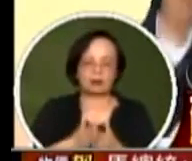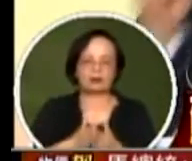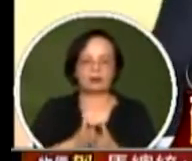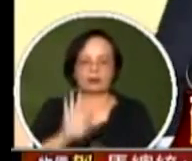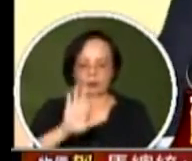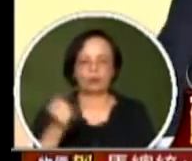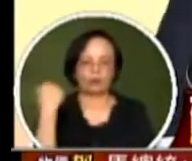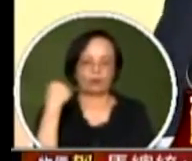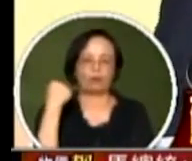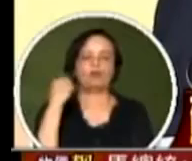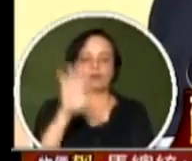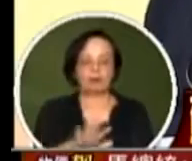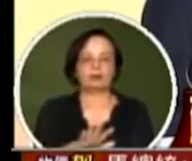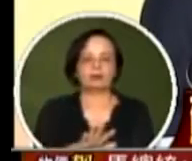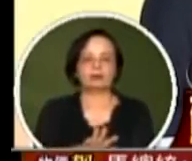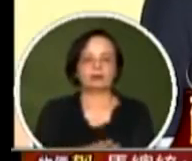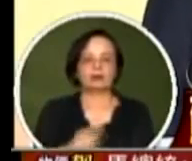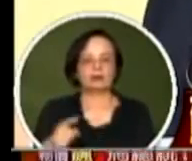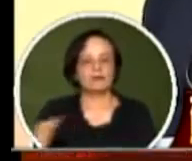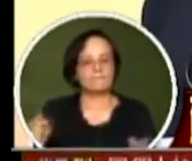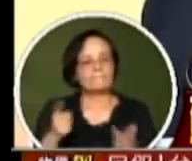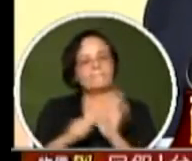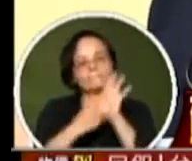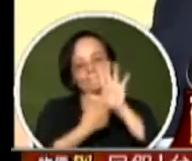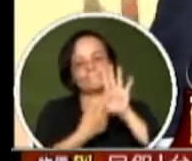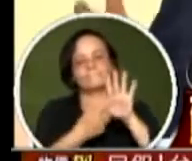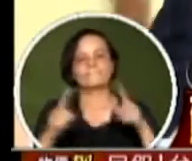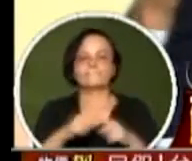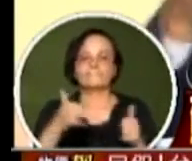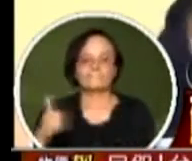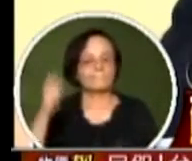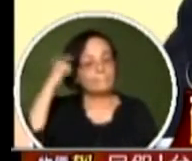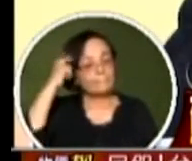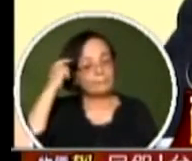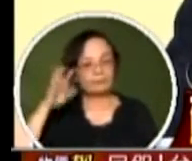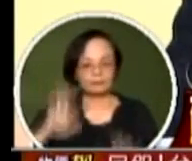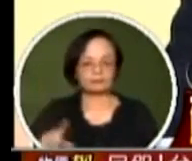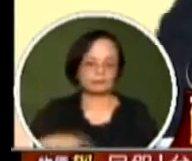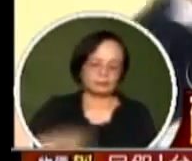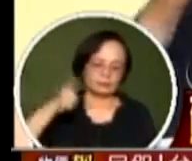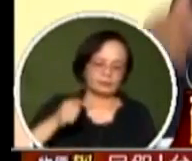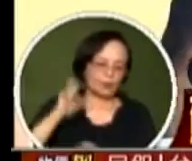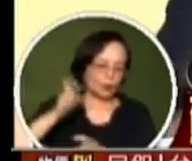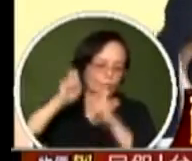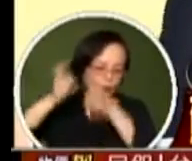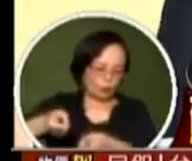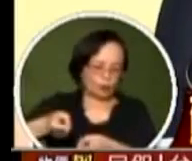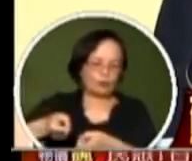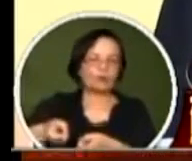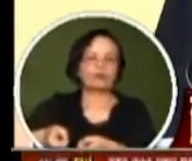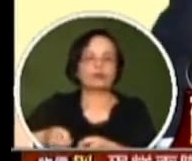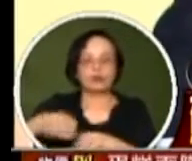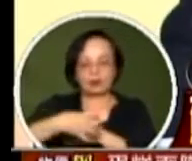有力，表示民意的权利工具。就即摆陆港镇长补选，民进党